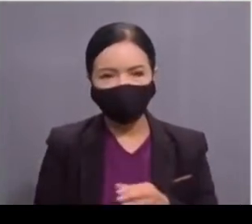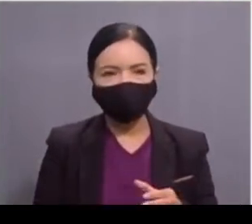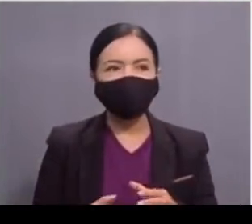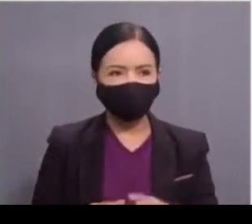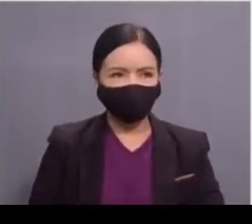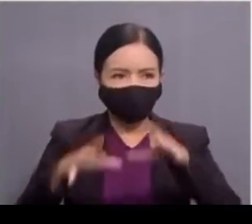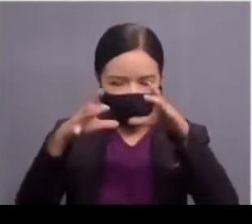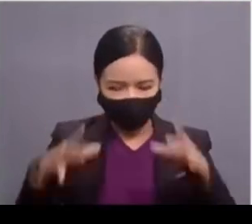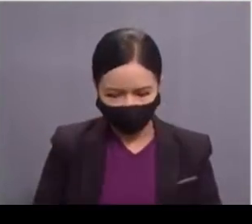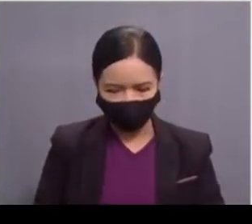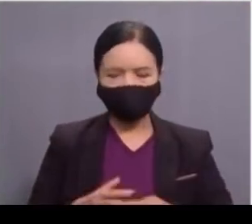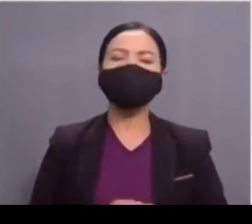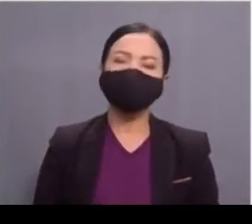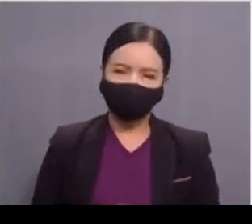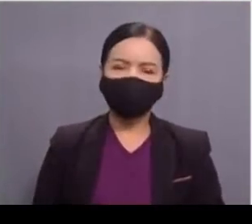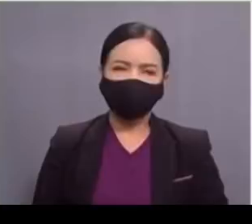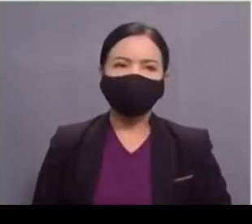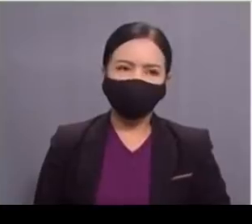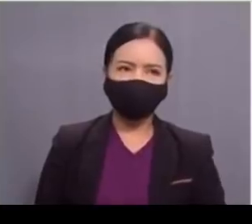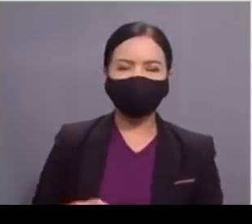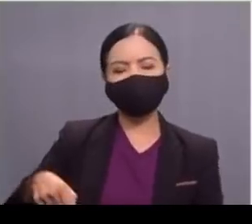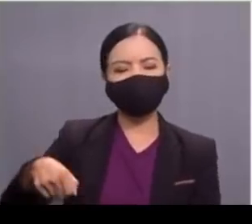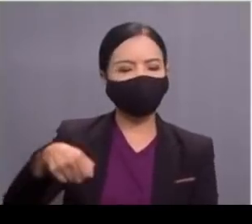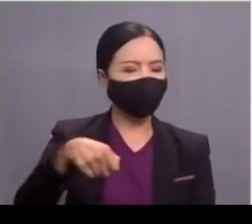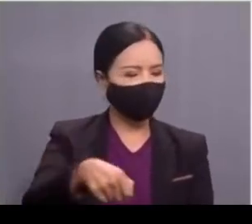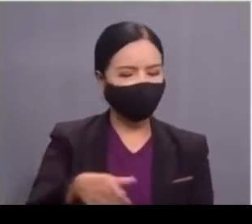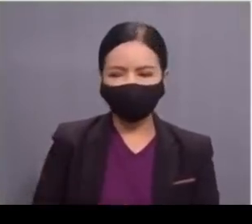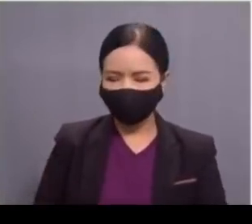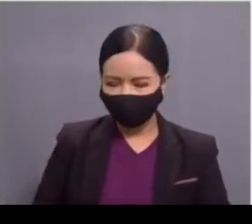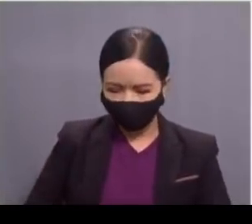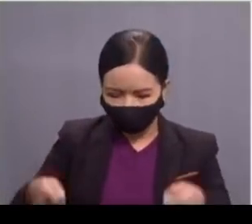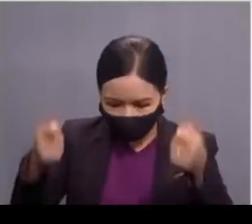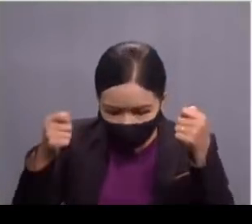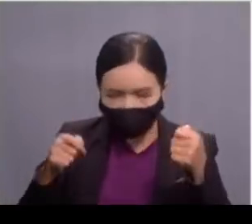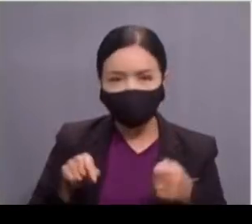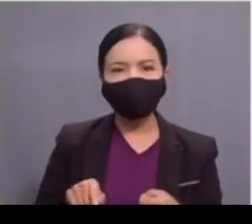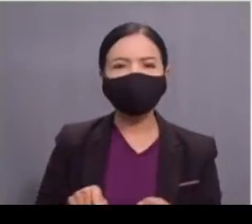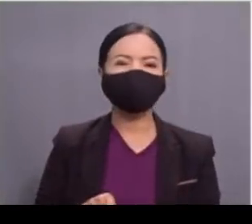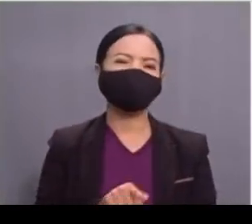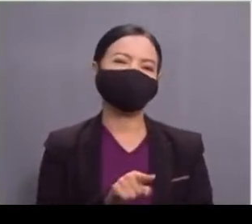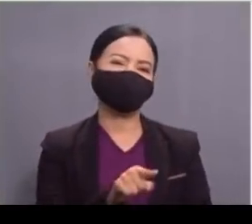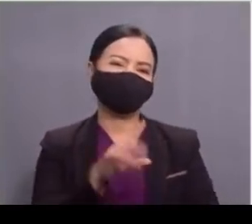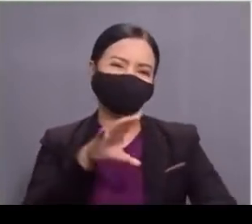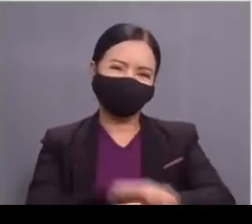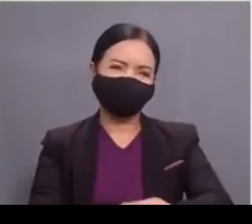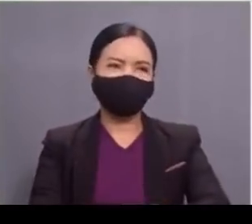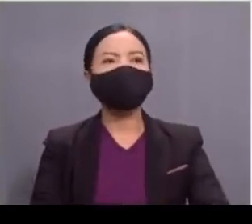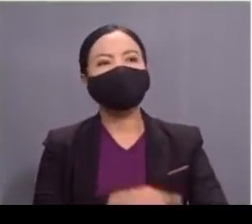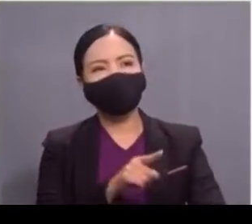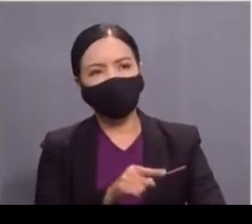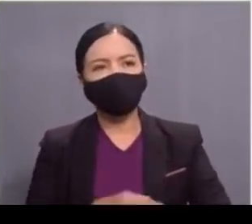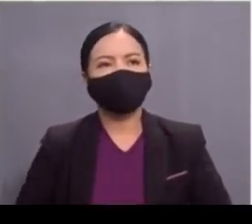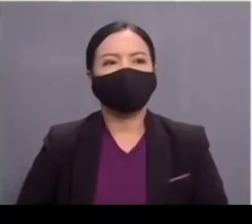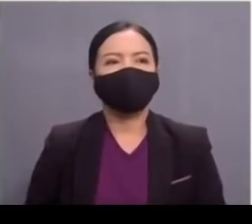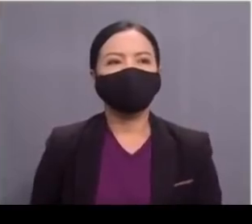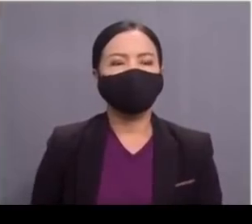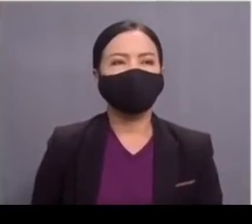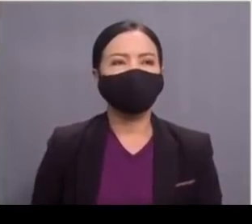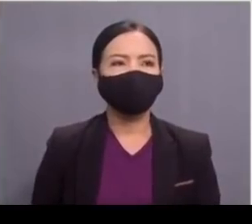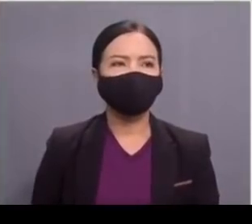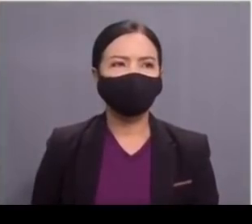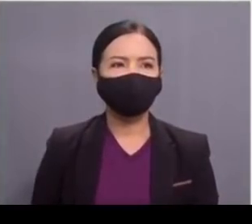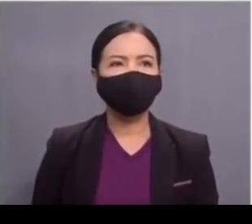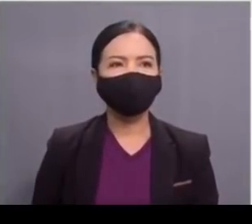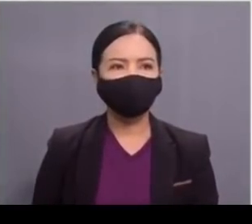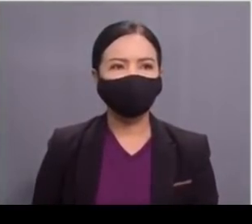จับกลุ่มตัวแสดงตัวเลยว่านี่คือปฏิบัติการการจับตัวคนขายยาค่ะโดยชื่นชมเลยชุดปฏิบัติการพิเศษสิงห์ทองของฝ่